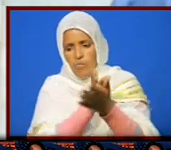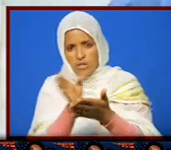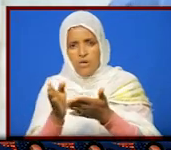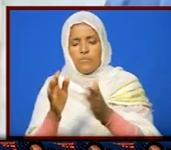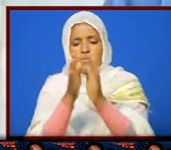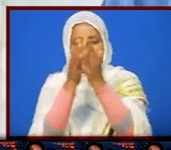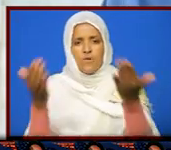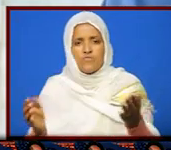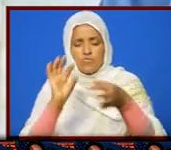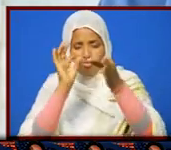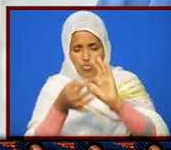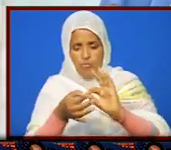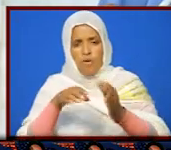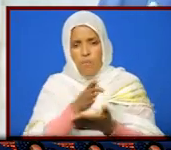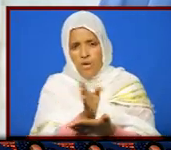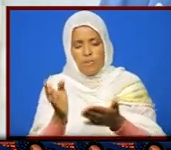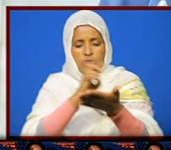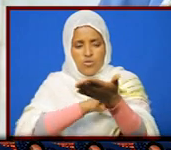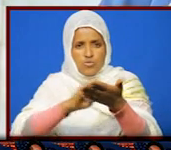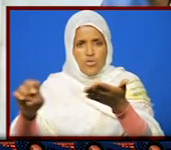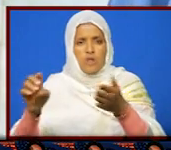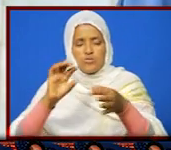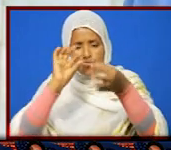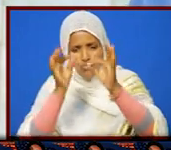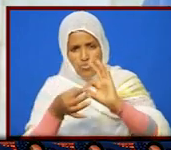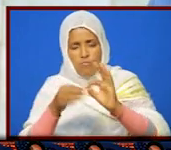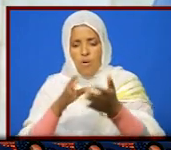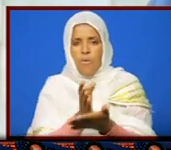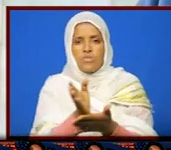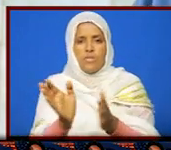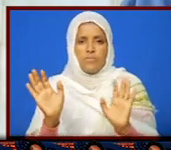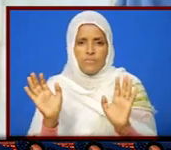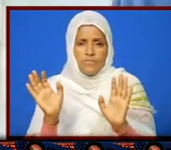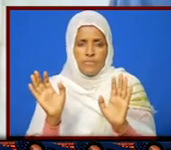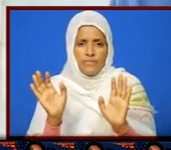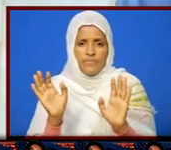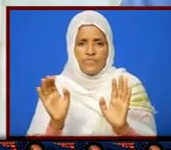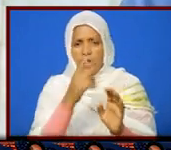ትርጉማቸውን በማጣመም የመጻሕፍትን ትርጉም በማጣመም የቅዱሳንን ትርጉም በማጣመም